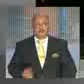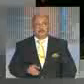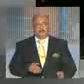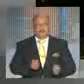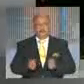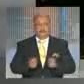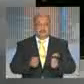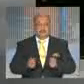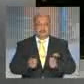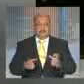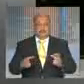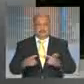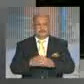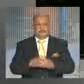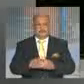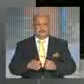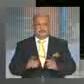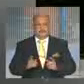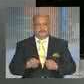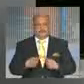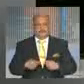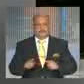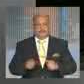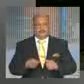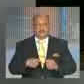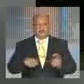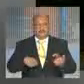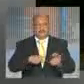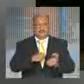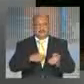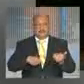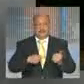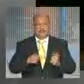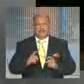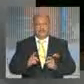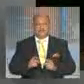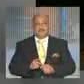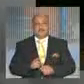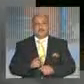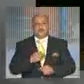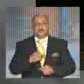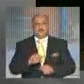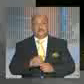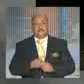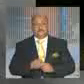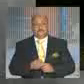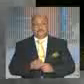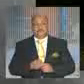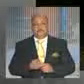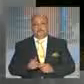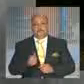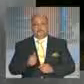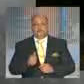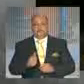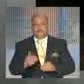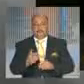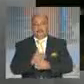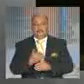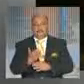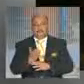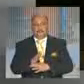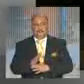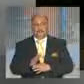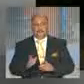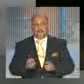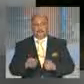يعرفهاش، وإذا يلزم تكون فيها نوع من الحركة، يلزم يكون فيها حاجات غير عادية ما مش نشوفوها في عرض